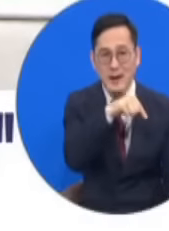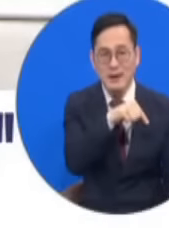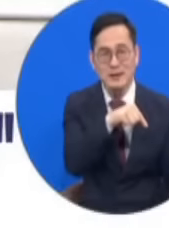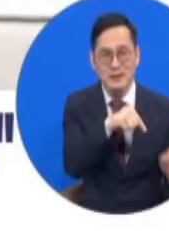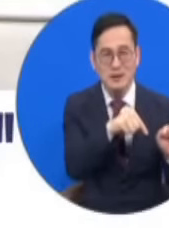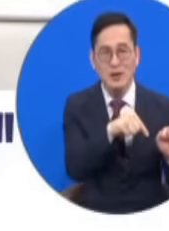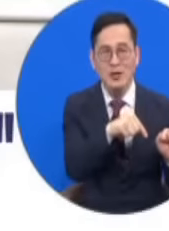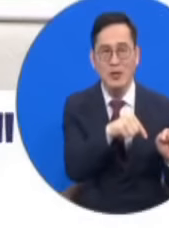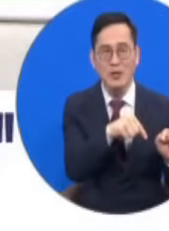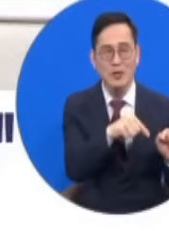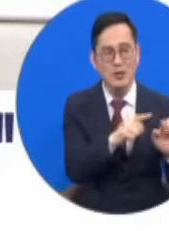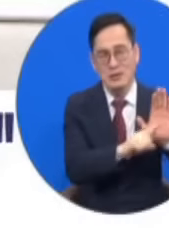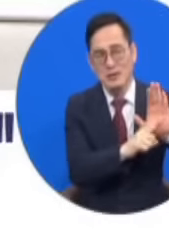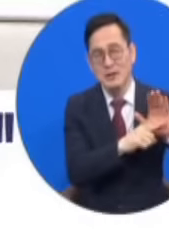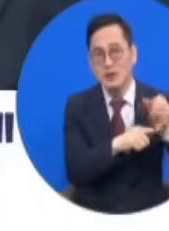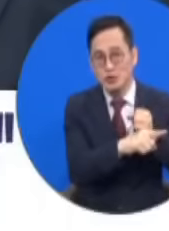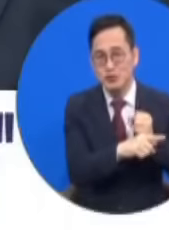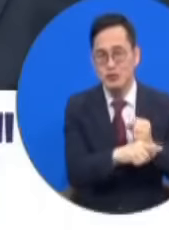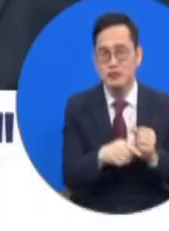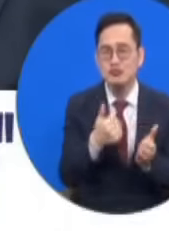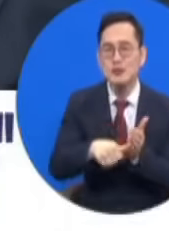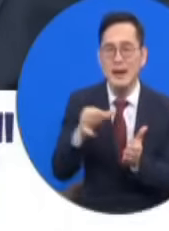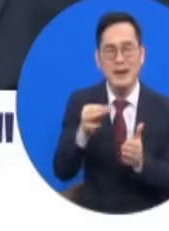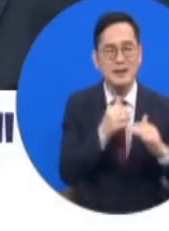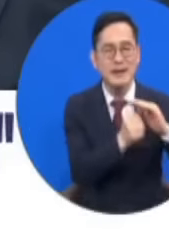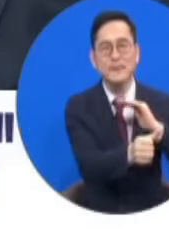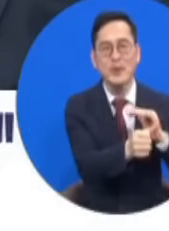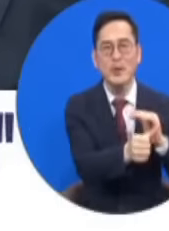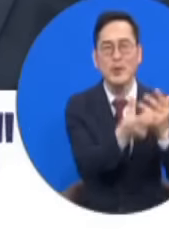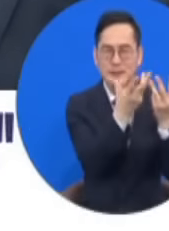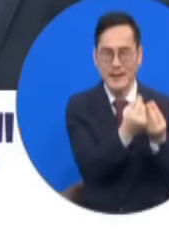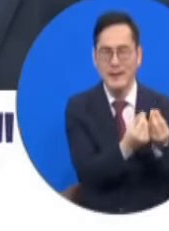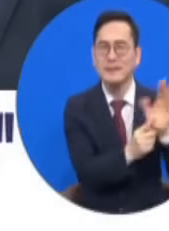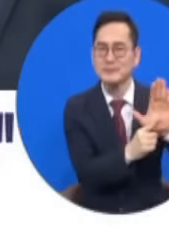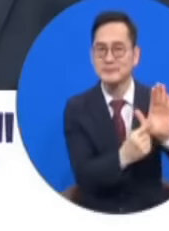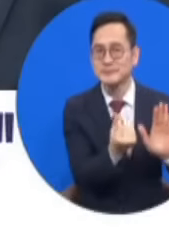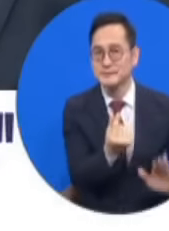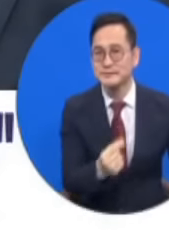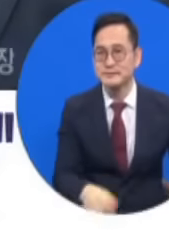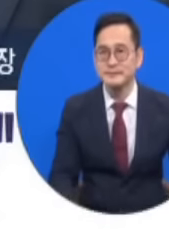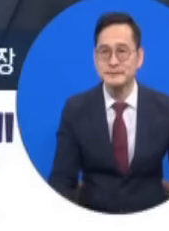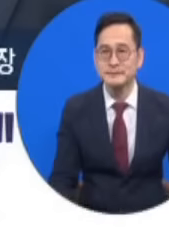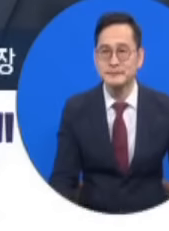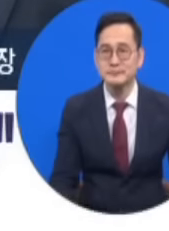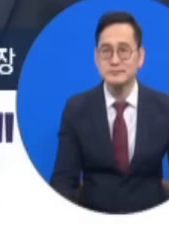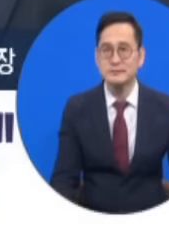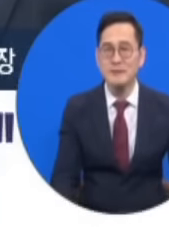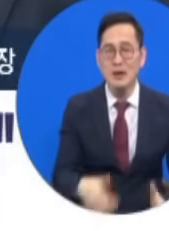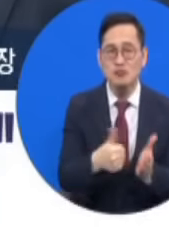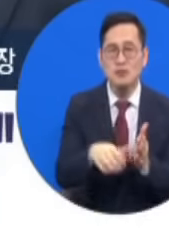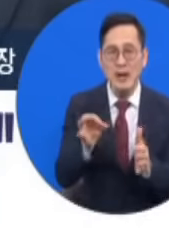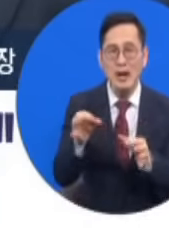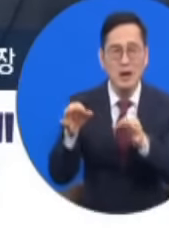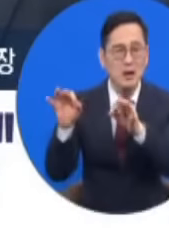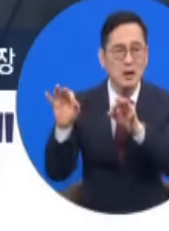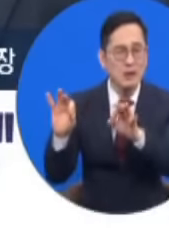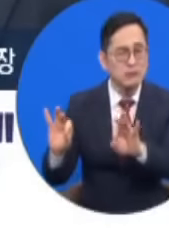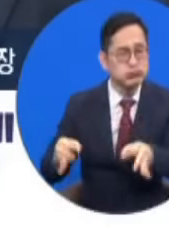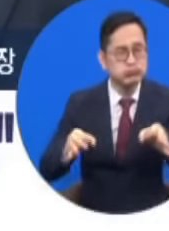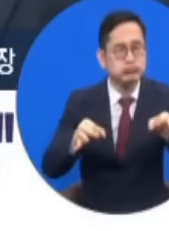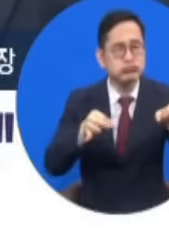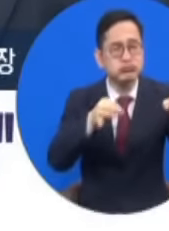실제 민생 현장에서 느끼는 체감 경기가 매우 안 좋습니다. 거시 경제 지표도 매우 안 좋죠. 최근에